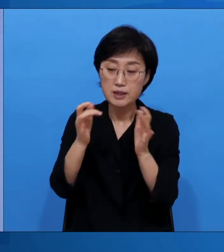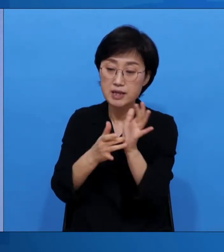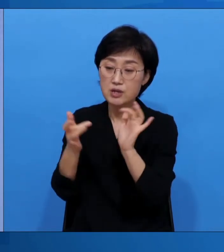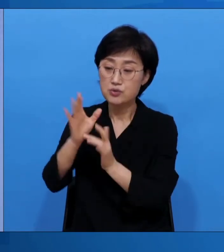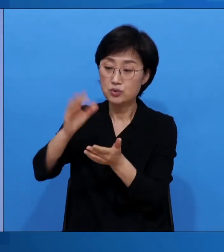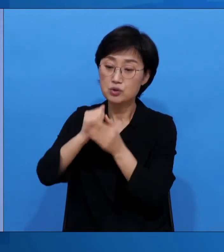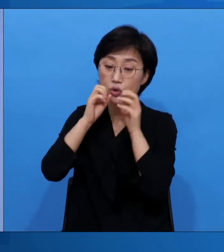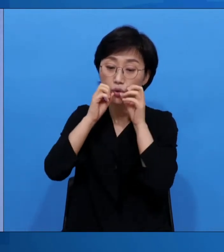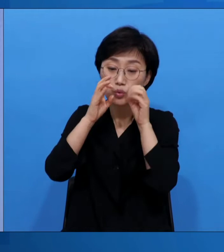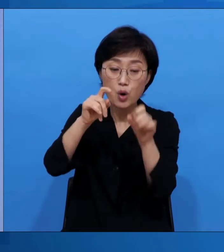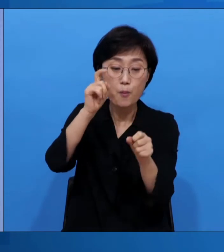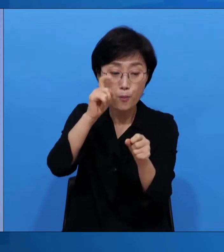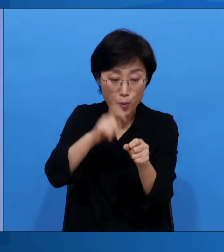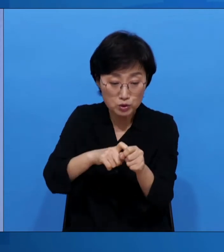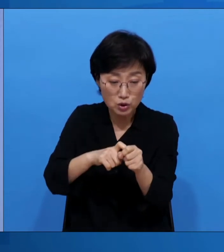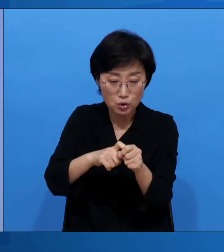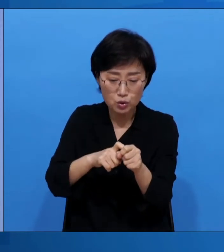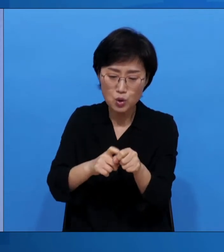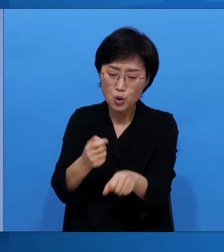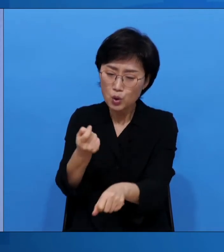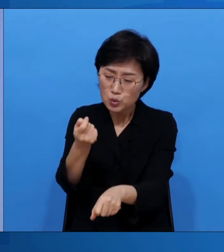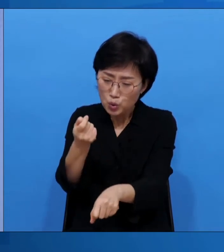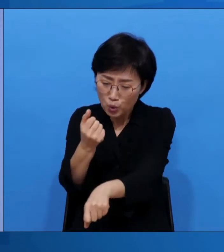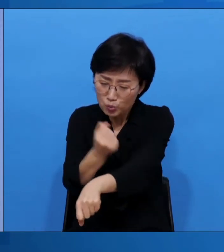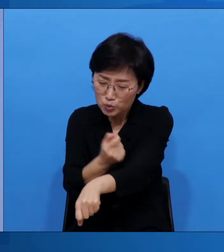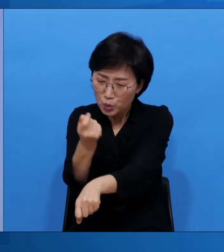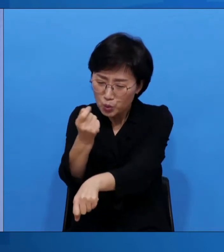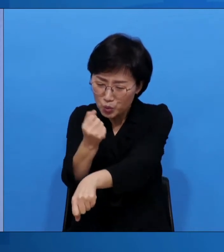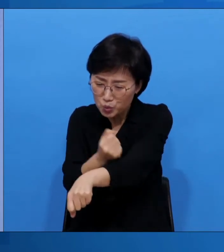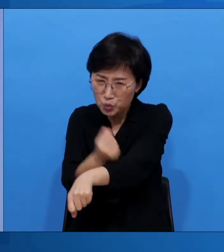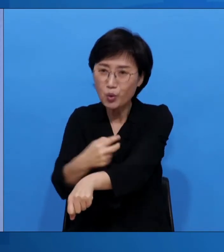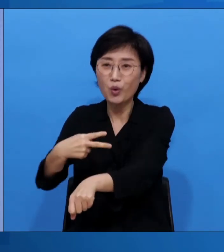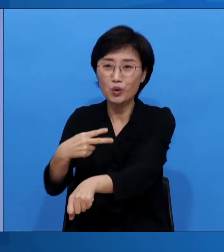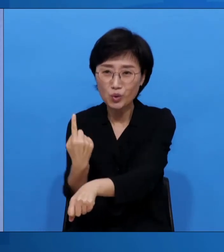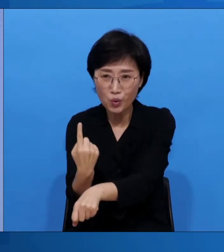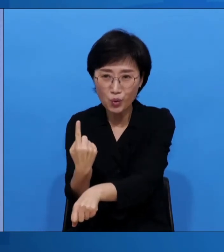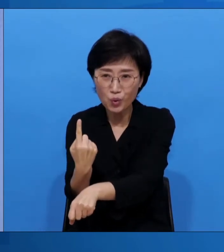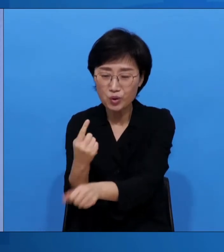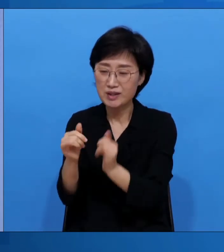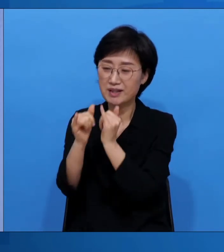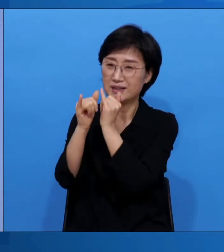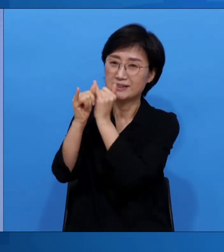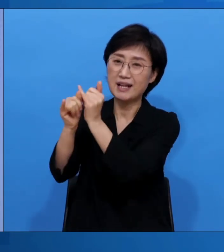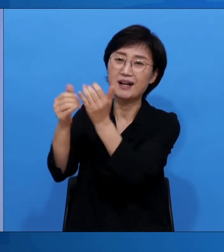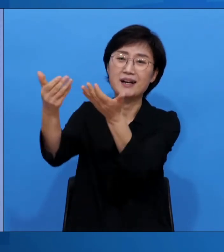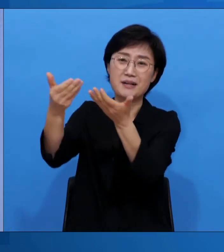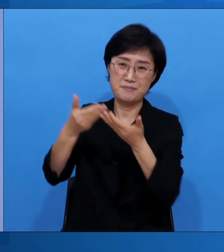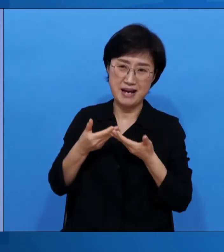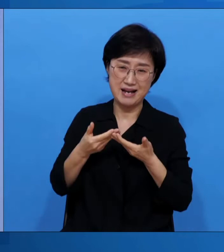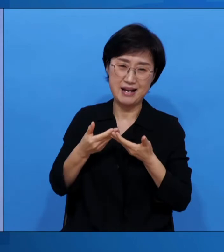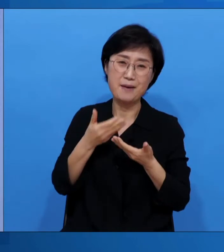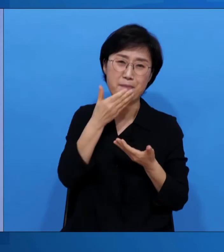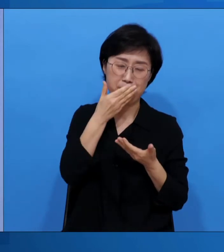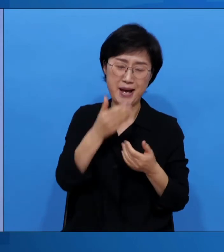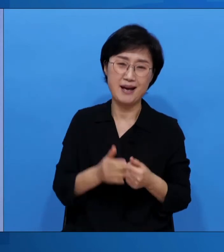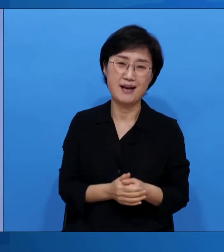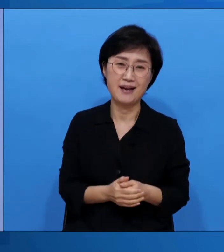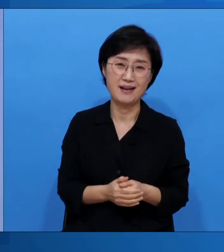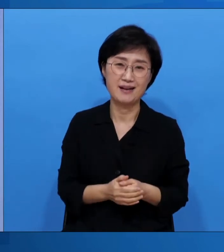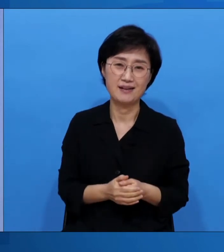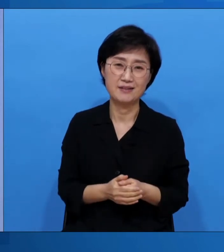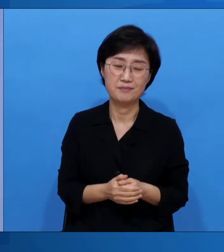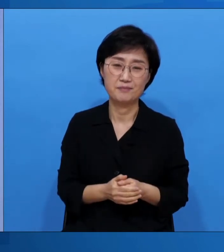않을 것이다. And so if we relay this content, it says, then that one cup of cold water will not be discarded.